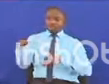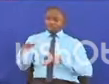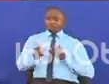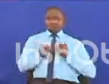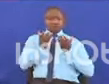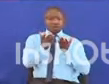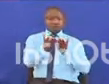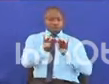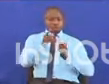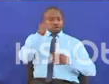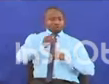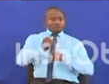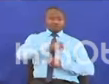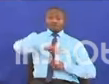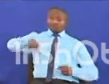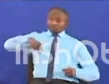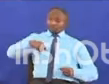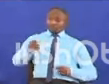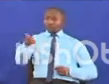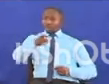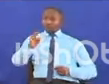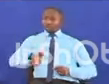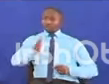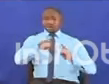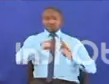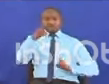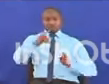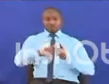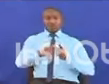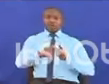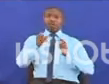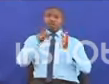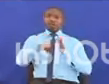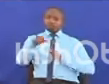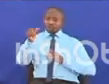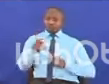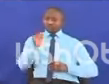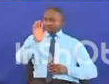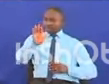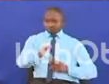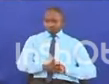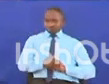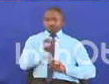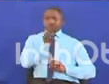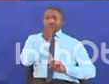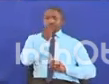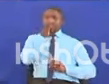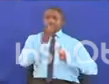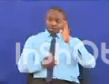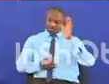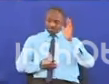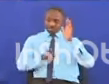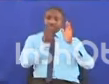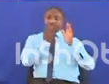tunaomba watumishi wetu wanaodai bilioni 100 waende wakalipwe fedha hizi, kwa sababu halmashauri zina uwezo